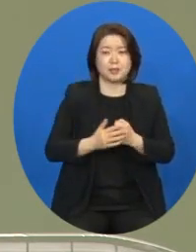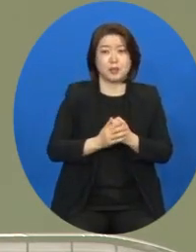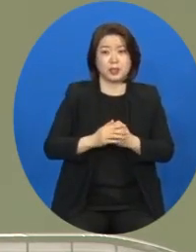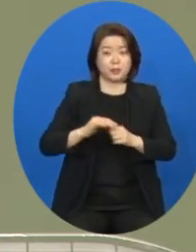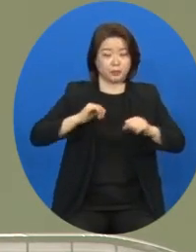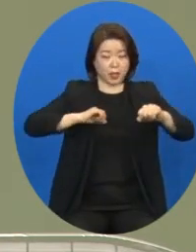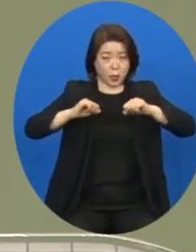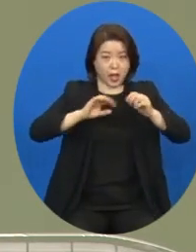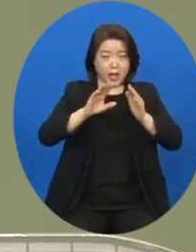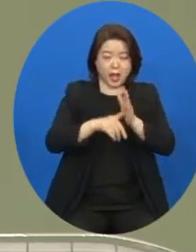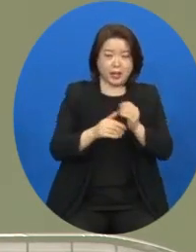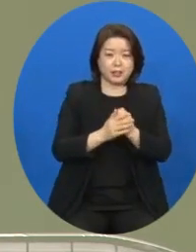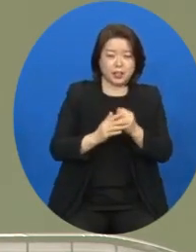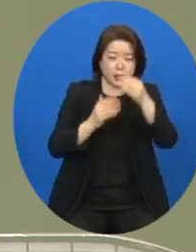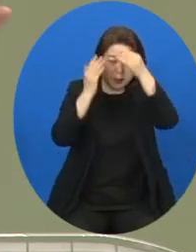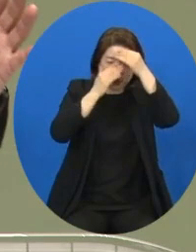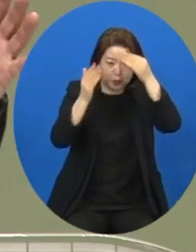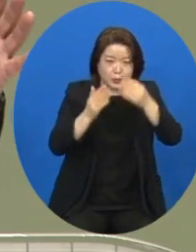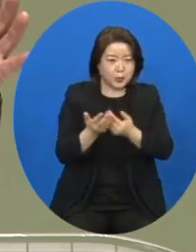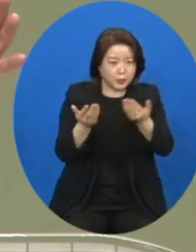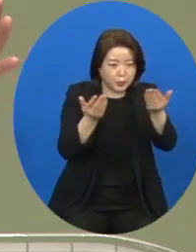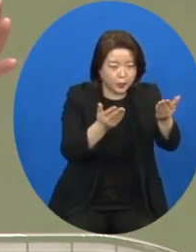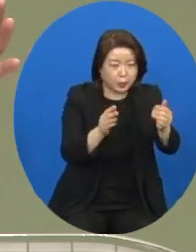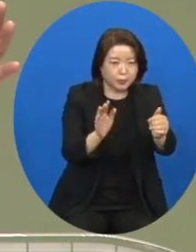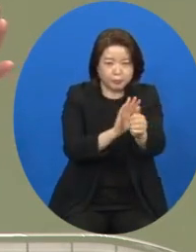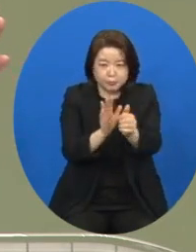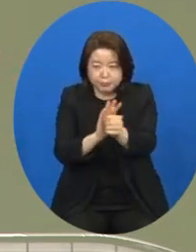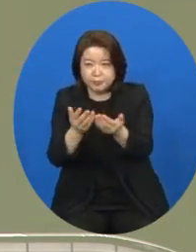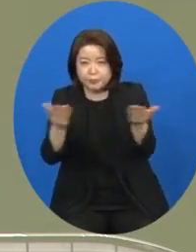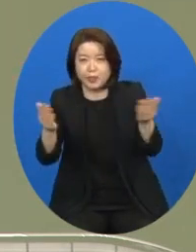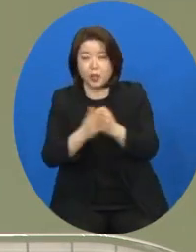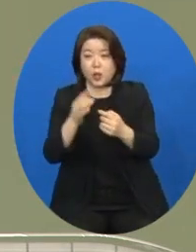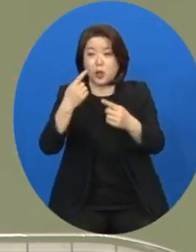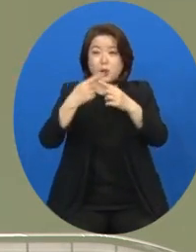목회하면서 성도들을 대하고 교회를 치리해 나갈 때